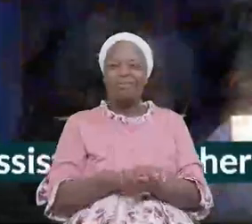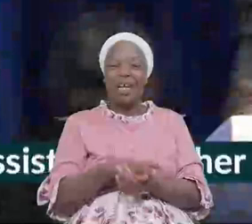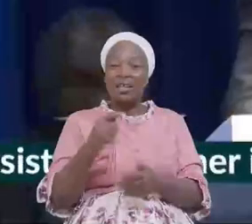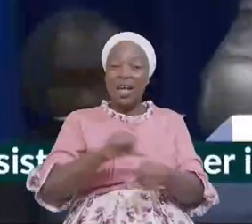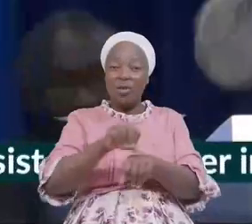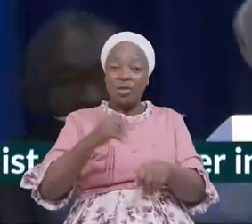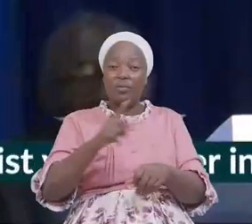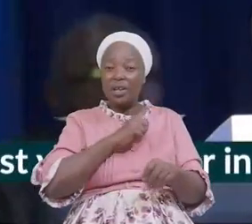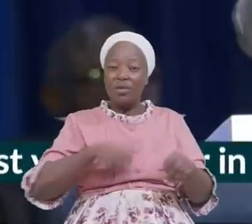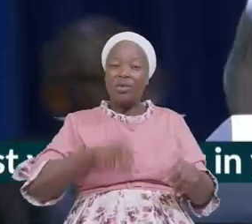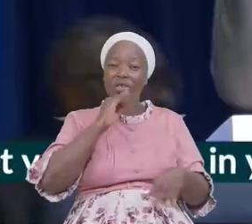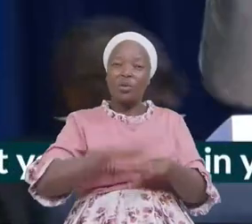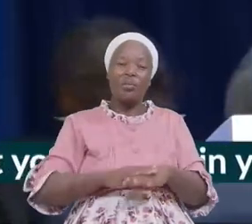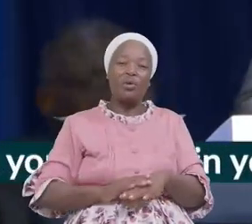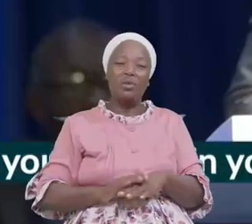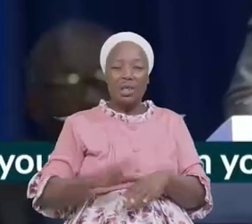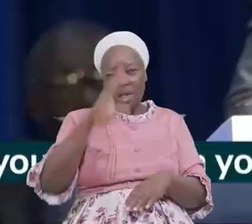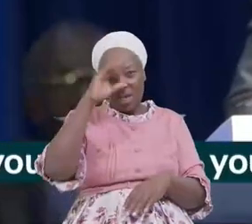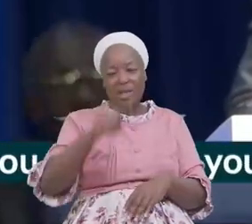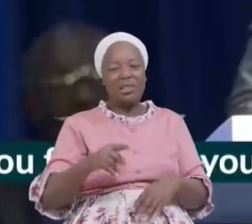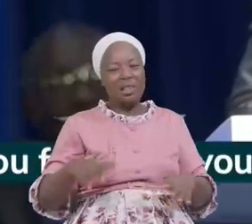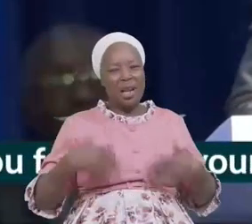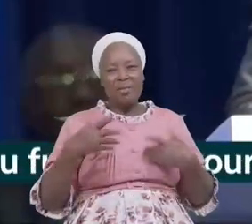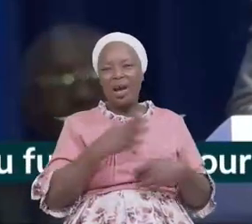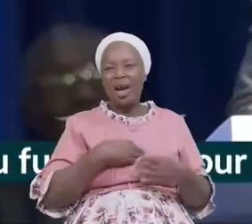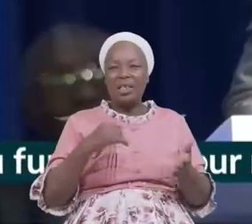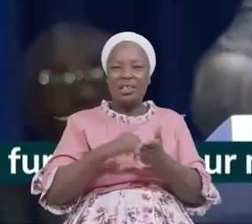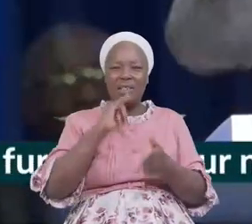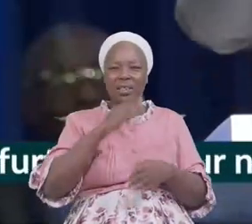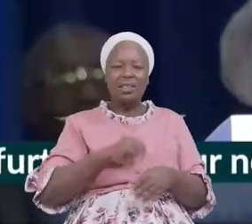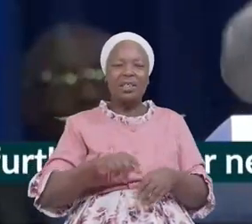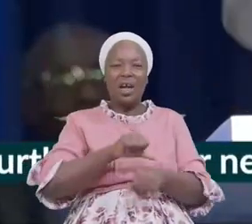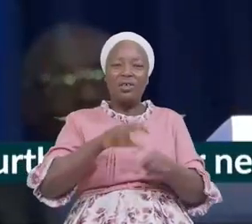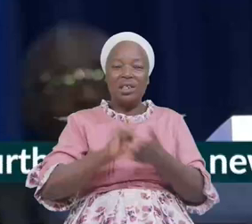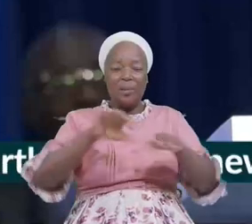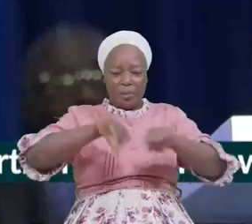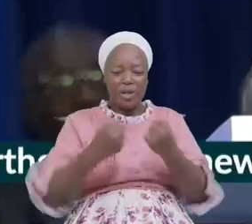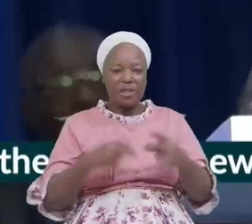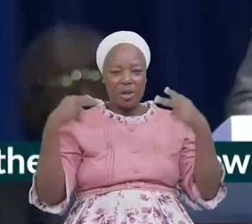L'onction de Dieu est sur sa vie. Et c'est l'onction qui brise les jougs.